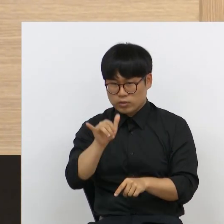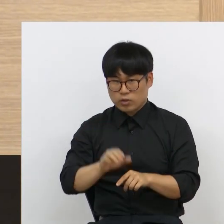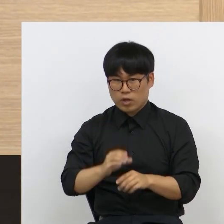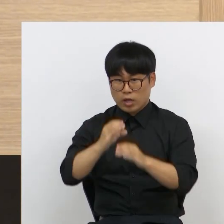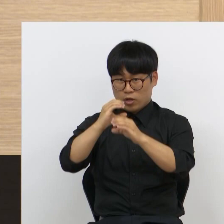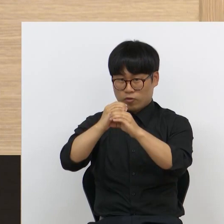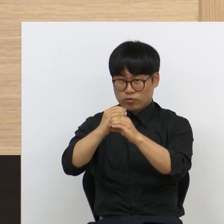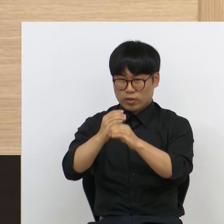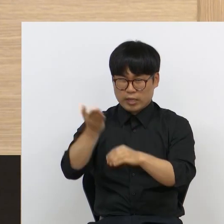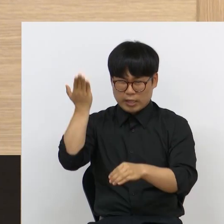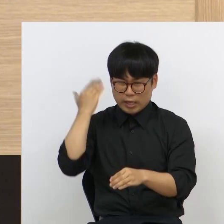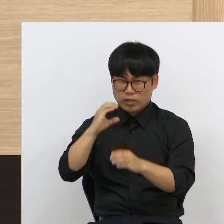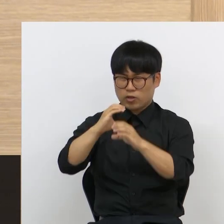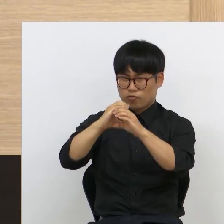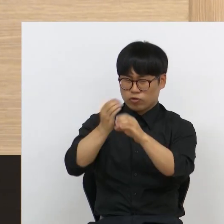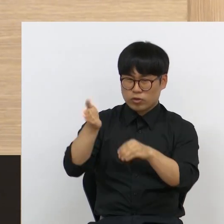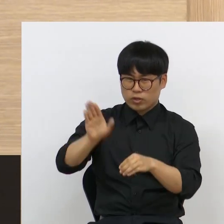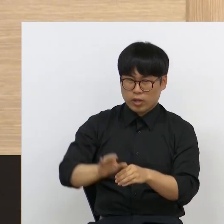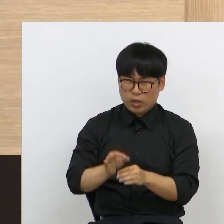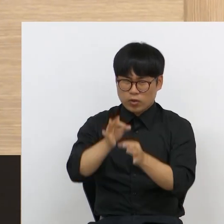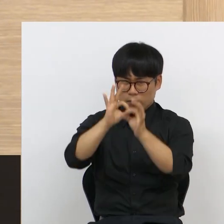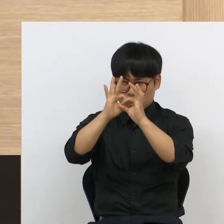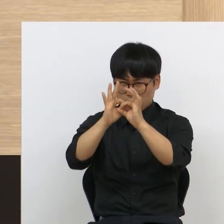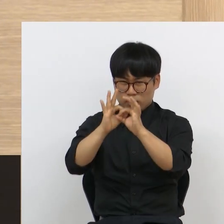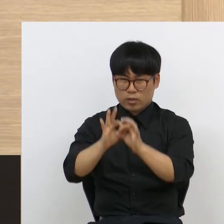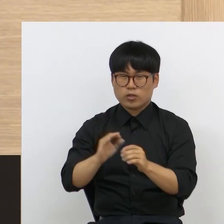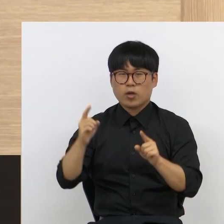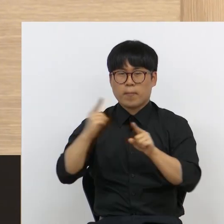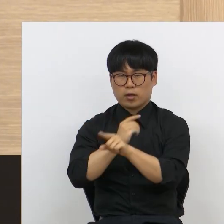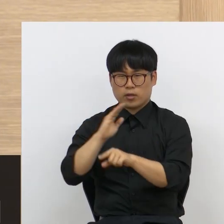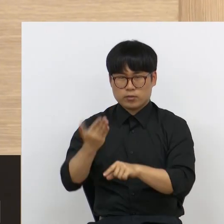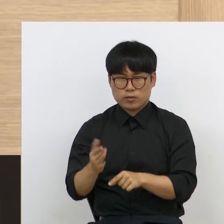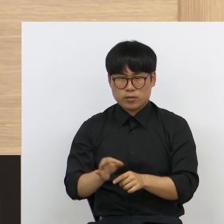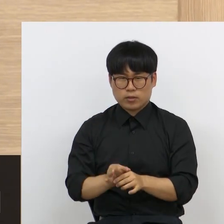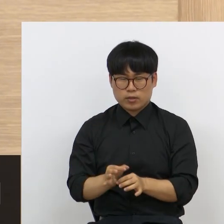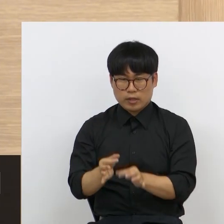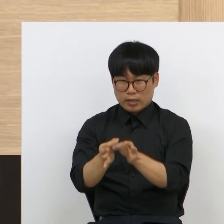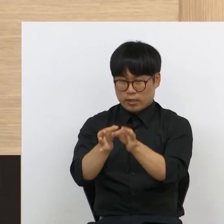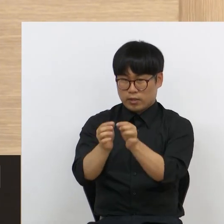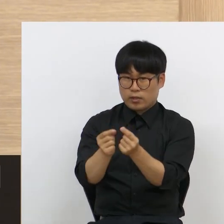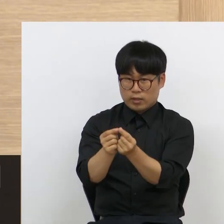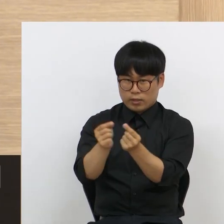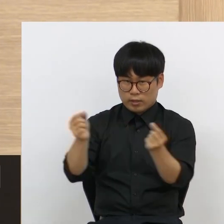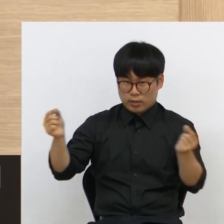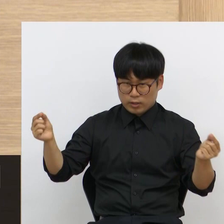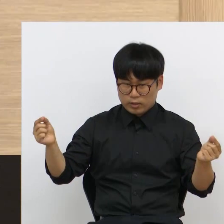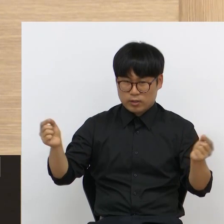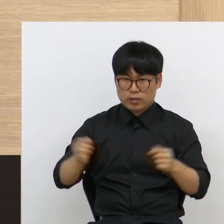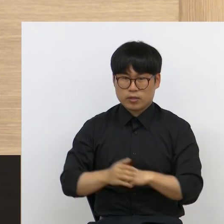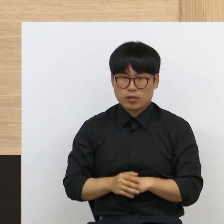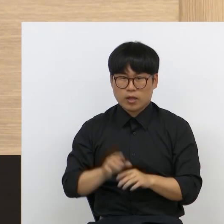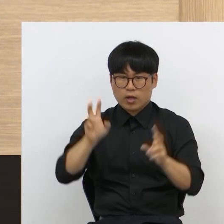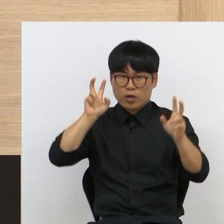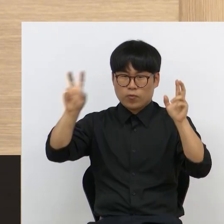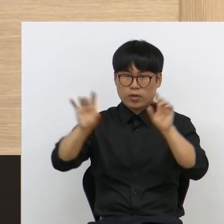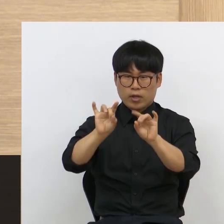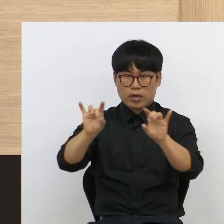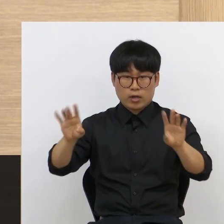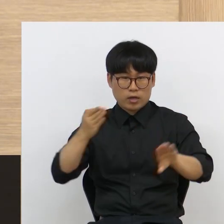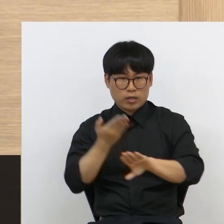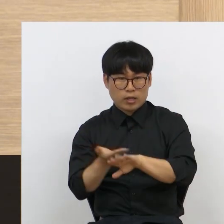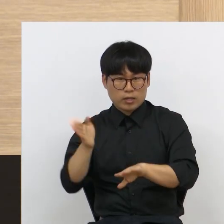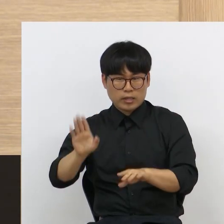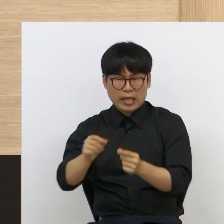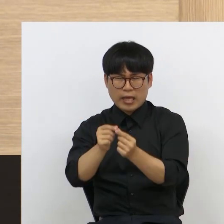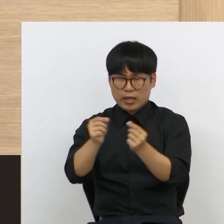예전에 대부분은 좀 굵다가 요새는 많이 가늘어지고 있고요. 전극의 길이 조금 아까 이제 회사별로 들으셔서 알겠지만